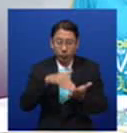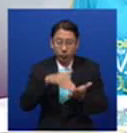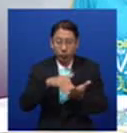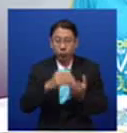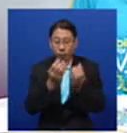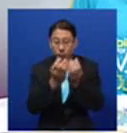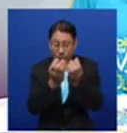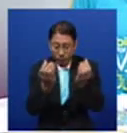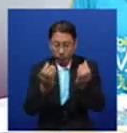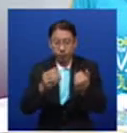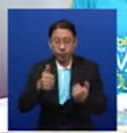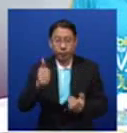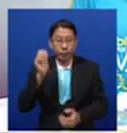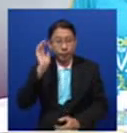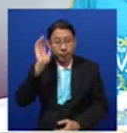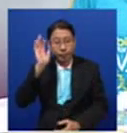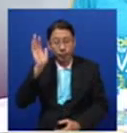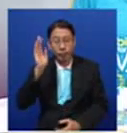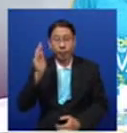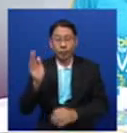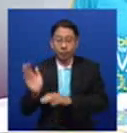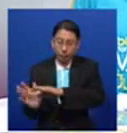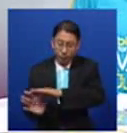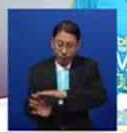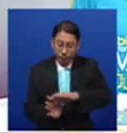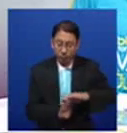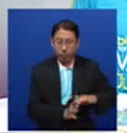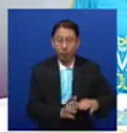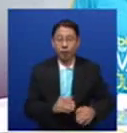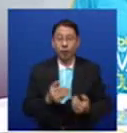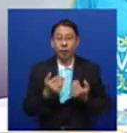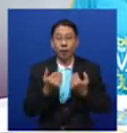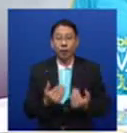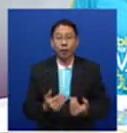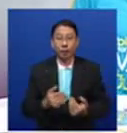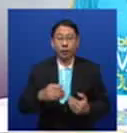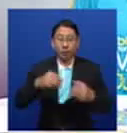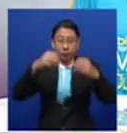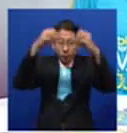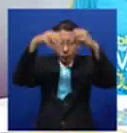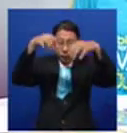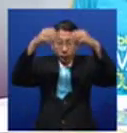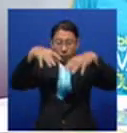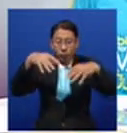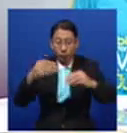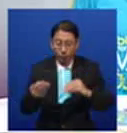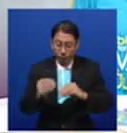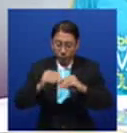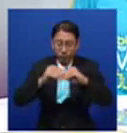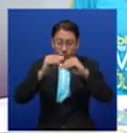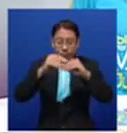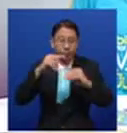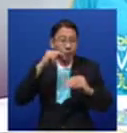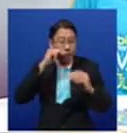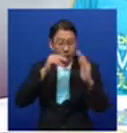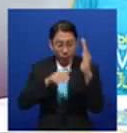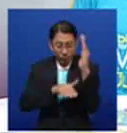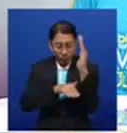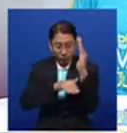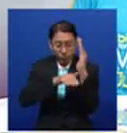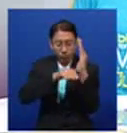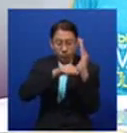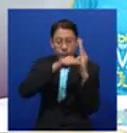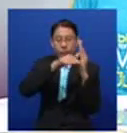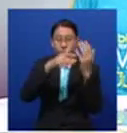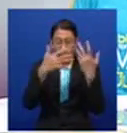ซึ่งขณะนี้นะคะฝนที่ตกลงมาในพื้นที่เนี่ยก็ทำให้น้ำในเขื่อนมีปรับเพิ่มมากยิ่งขึ้นถือว่าเป็นสัญญาณที่ดีแล้วแต่